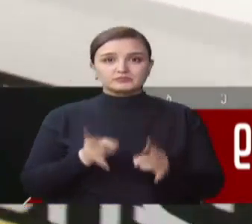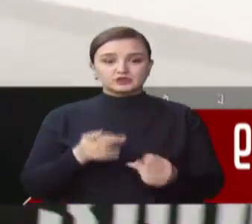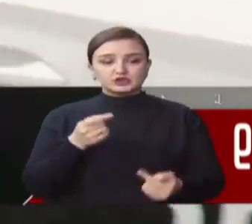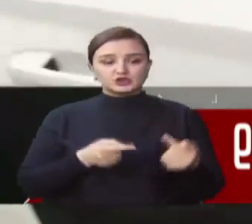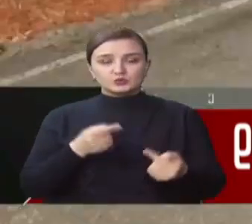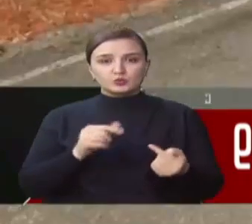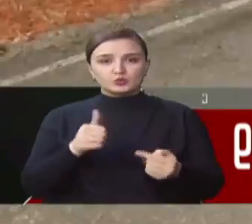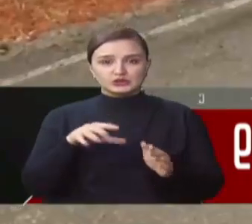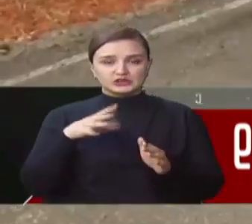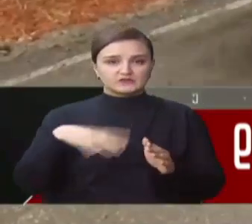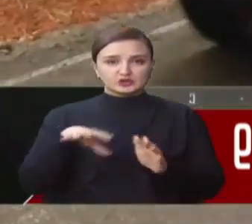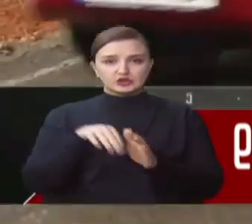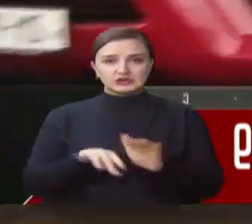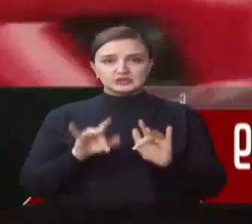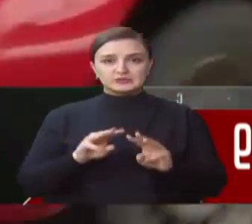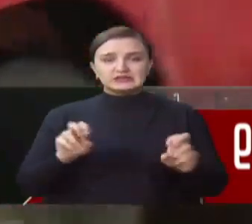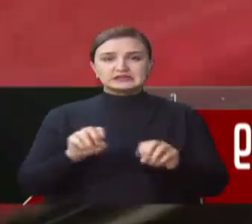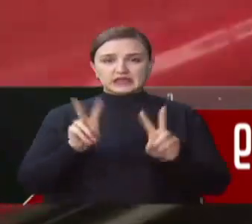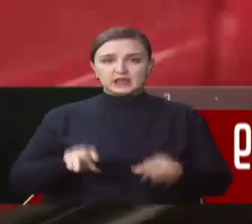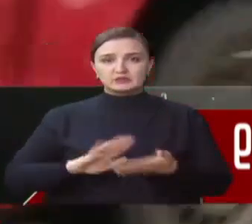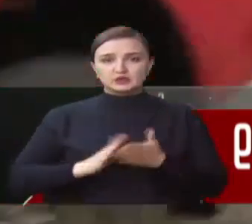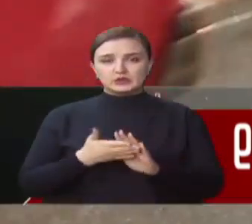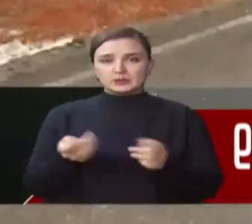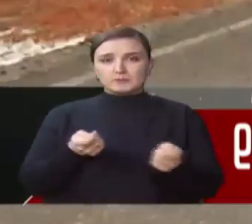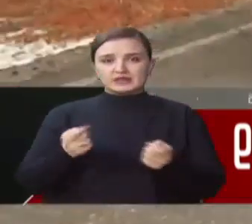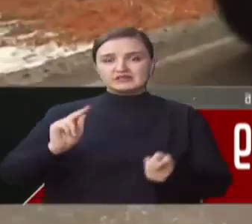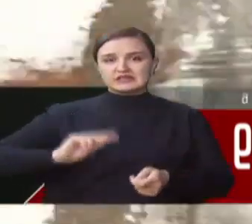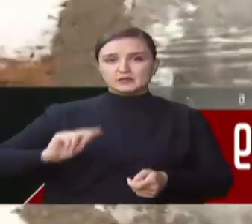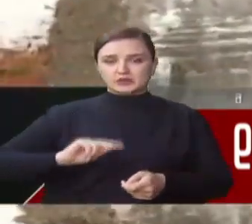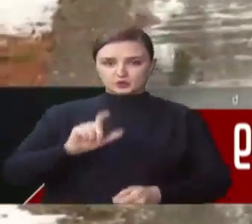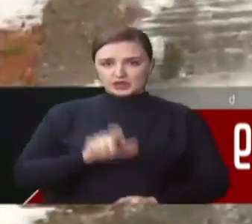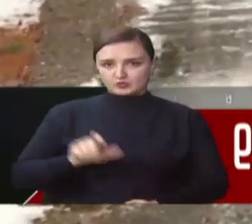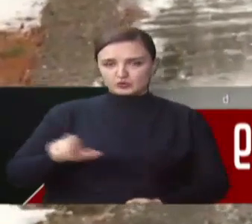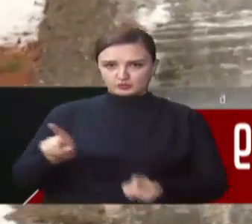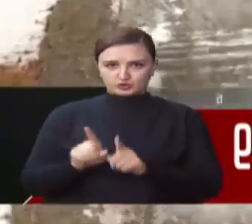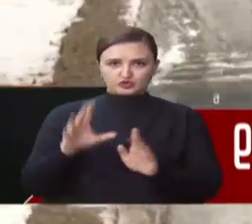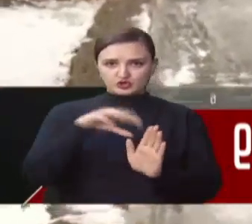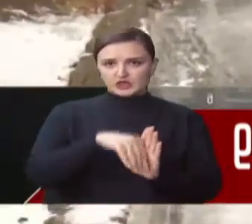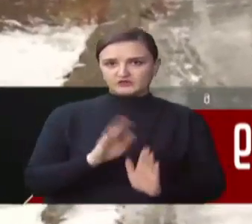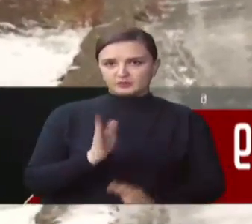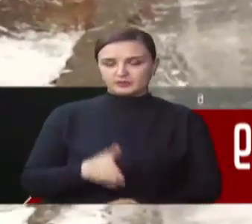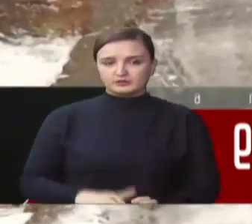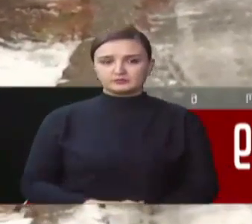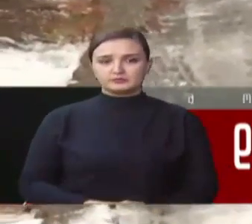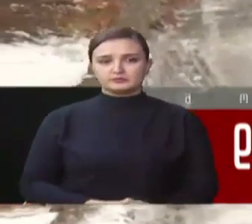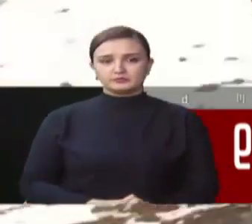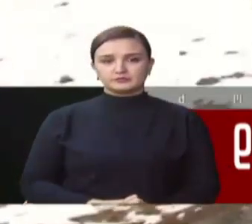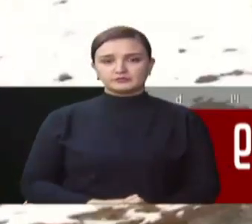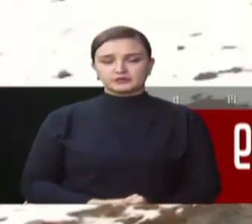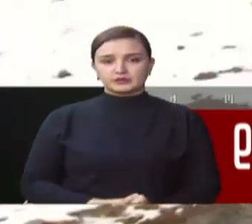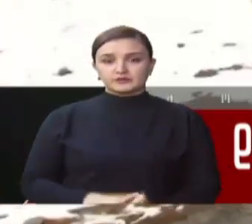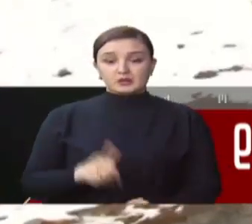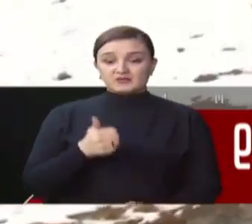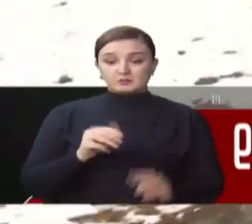საქართველოს შინაგან საქმეთა სამინისტროს საგანგებო სიტუაციების მართვის სამსახურის თანამშრომლებიც ჩაერთვებიან. Premier-ministris